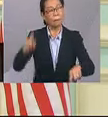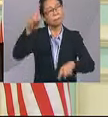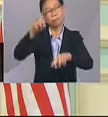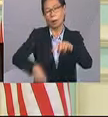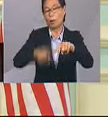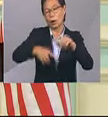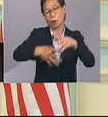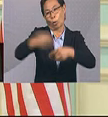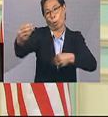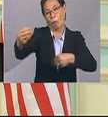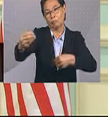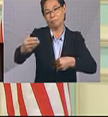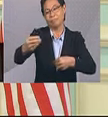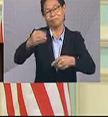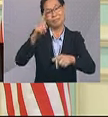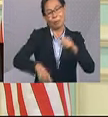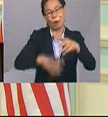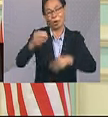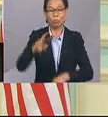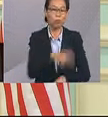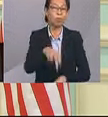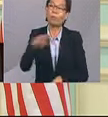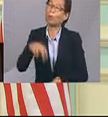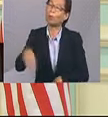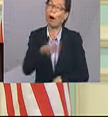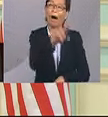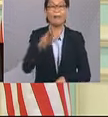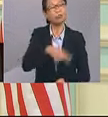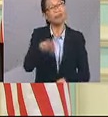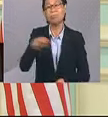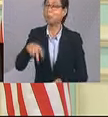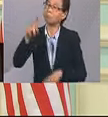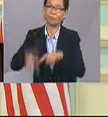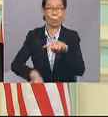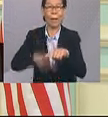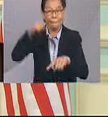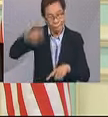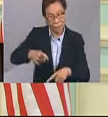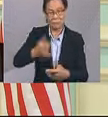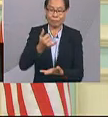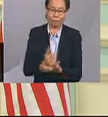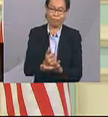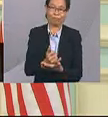boleh keluar dan merayau-rayau di kawasan RNR. Mereka mesti juga